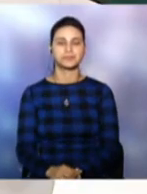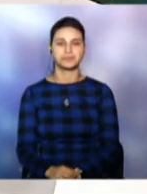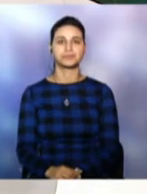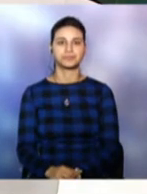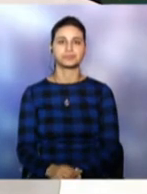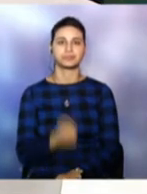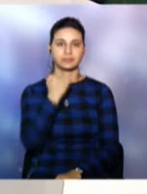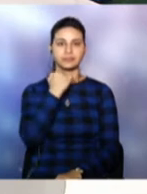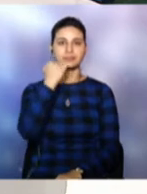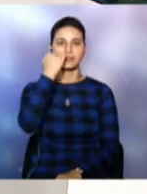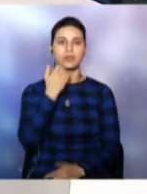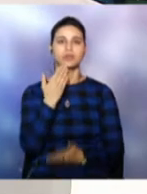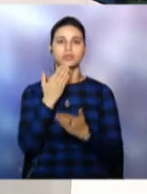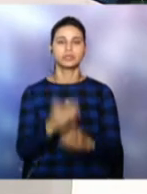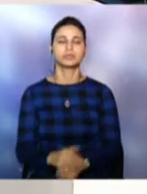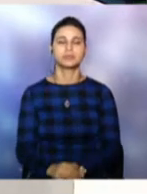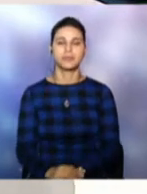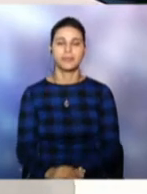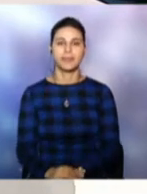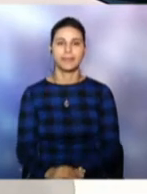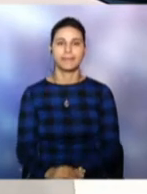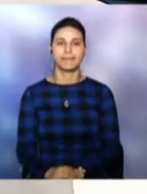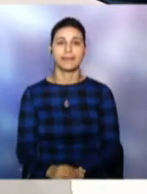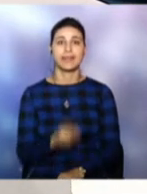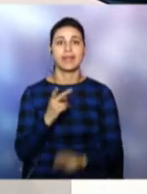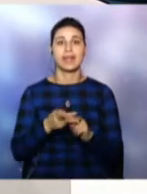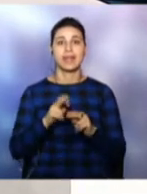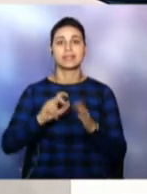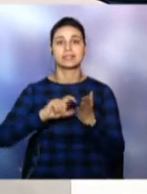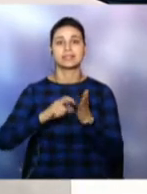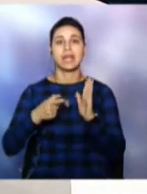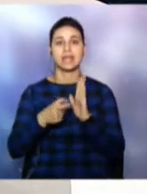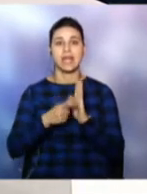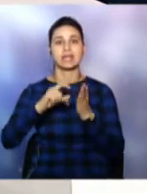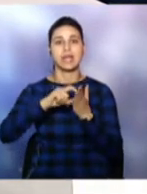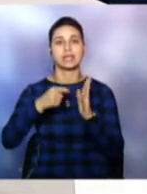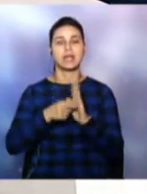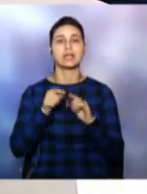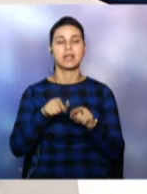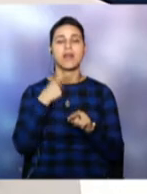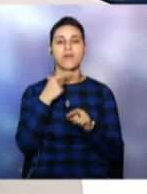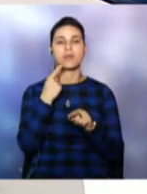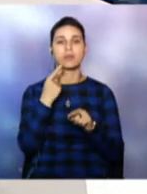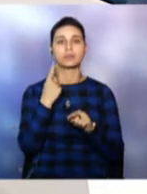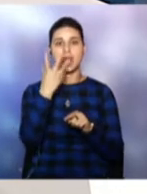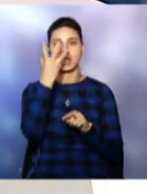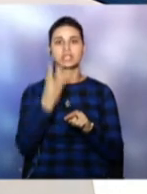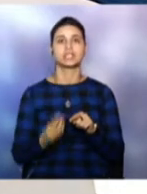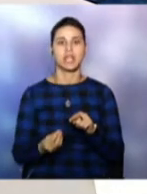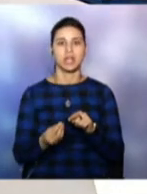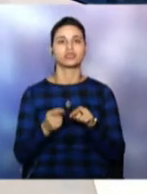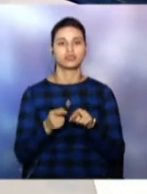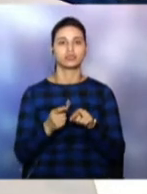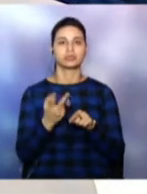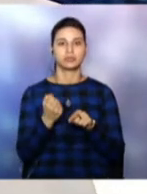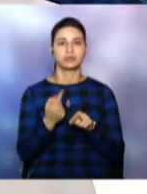ბატონო, დიდი მადლობა შეკითხვისთვის. რა შეეხება ამ ნატეხებს, ეს იგულისხმება სხვათაშორის დღიურ დოზა არის